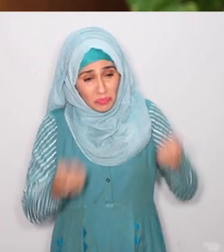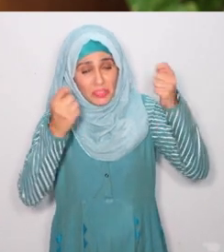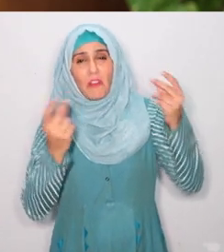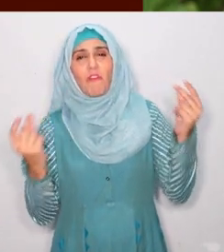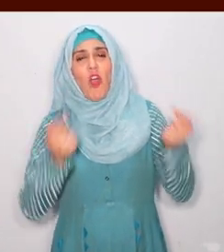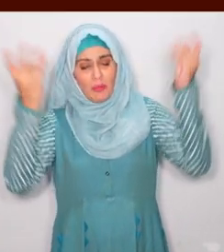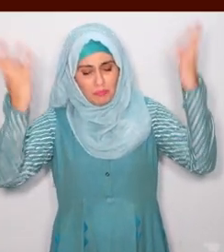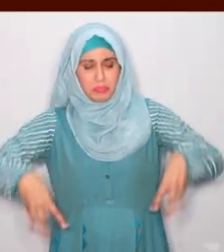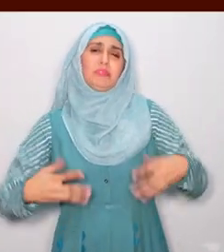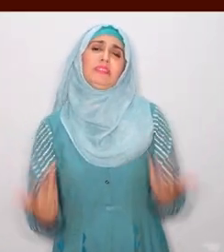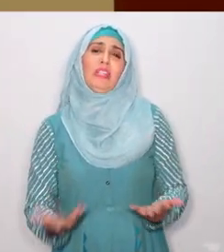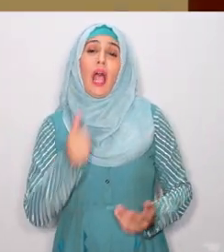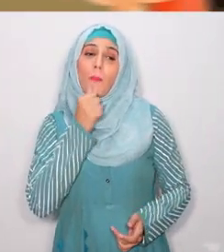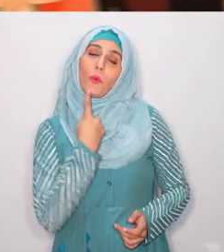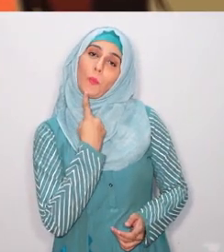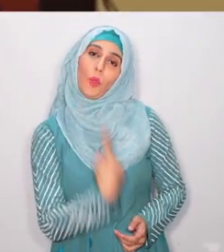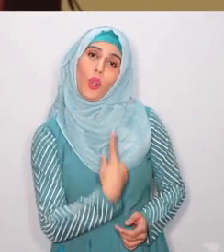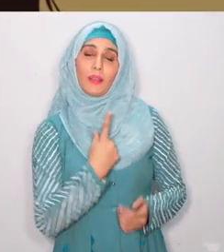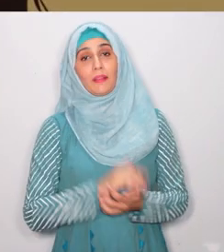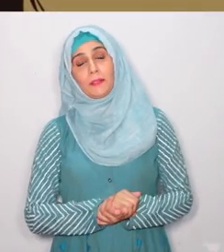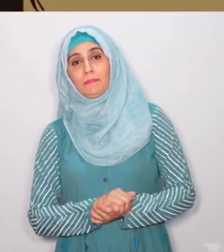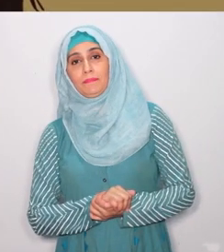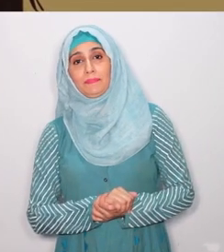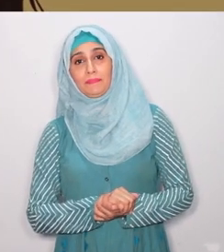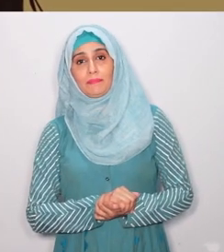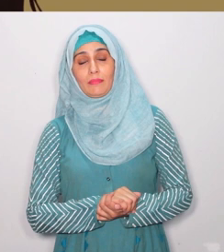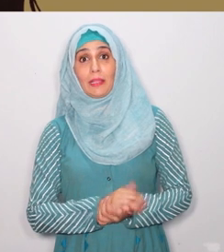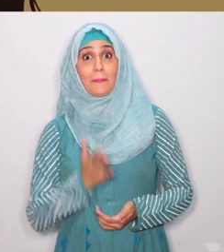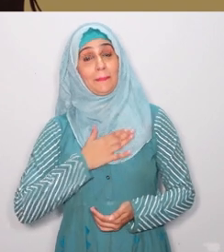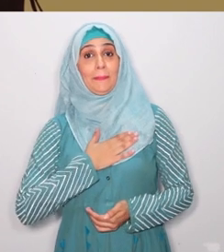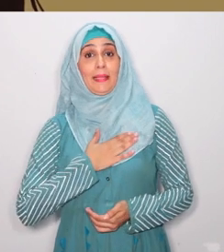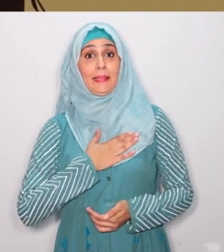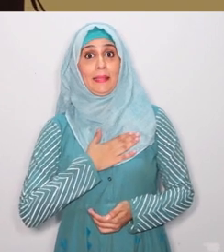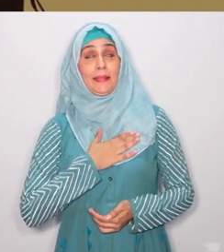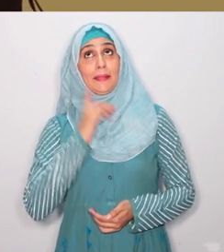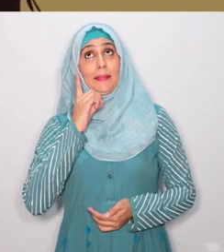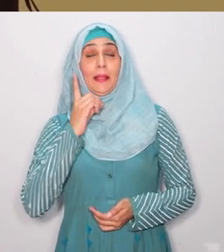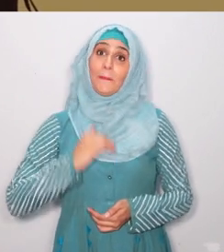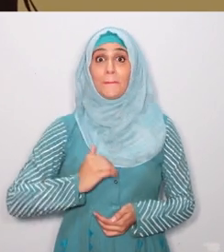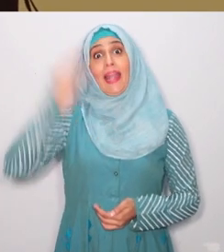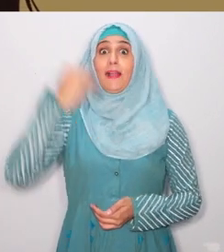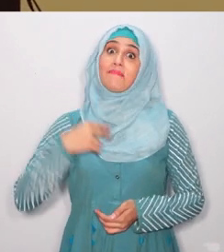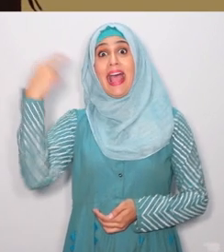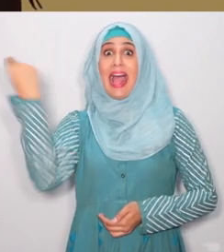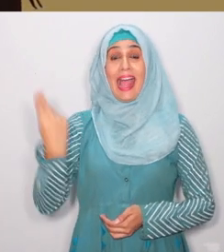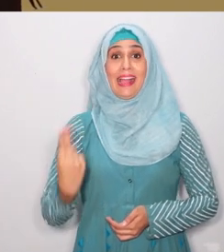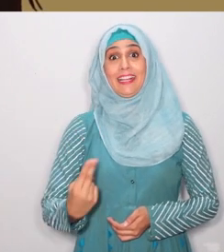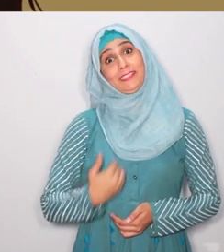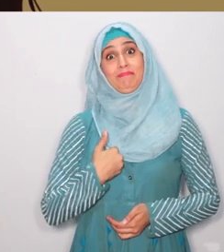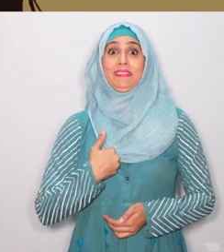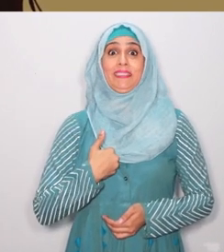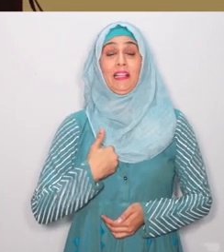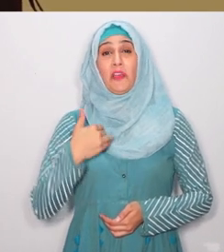दिया। मैं बड़े होकर मुसव्विरा बनूंगी, बड़ी बड़ी तस्वीरें